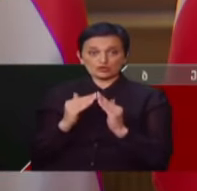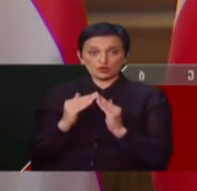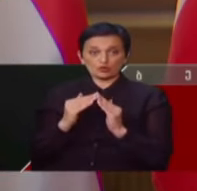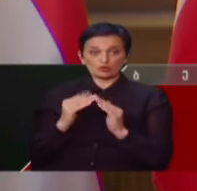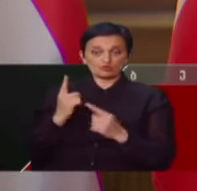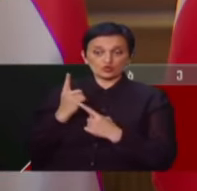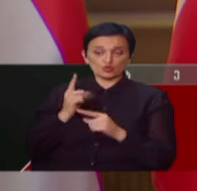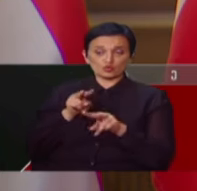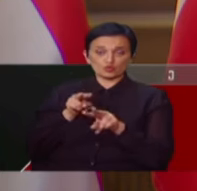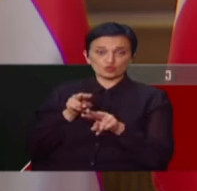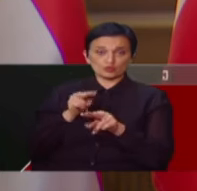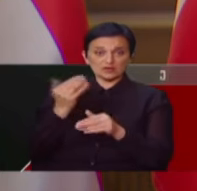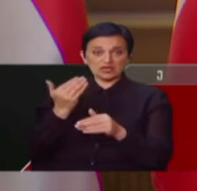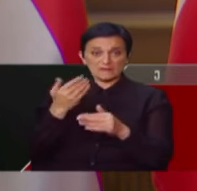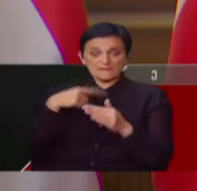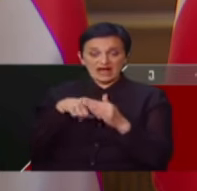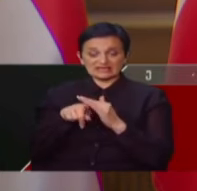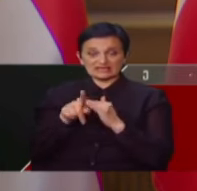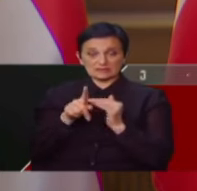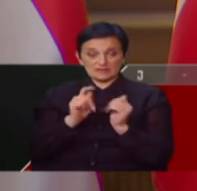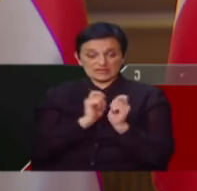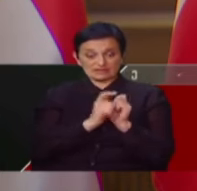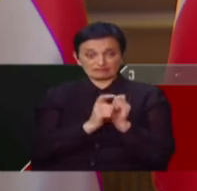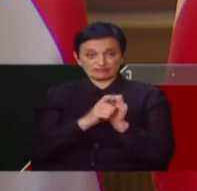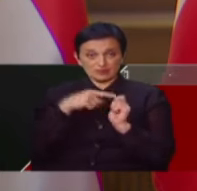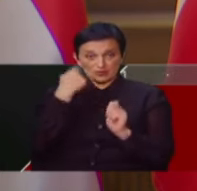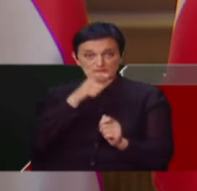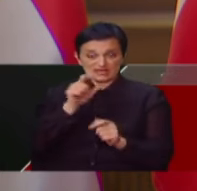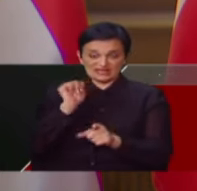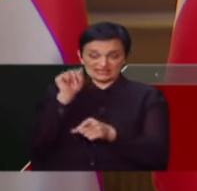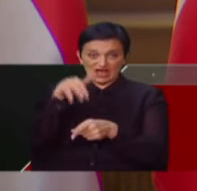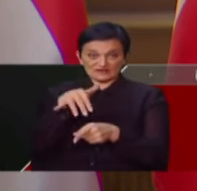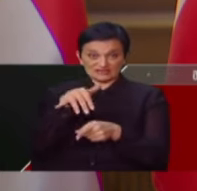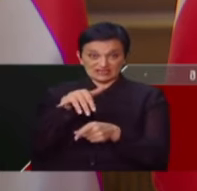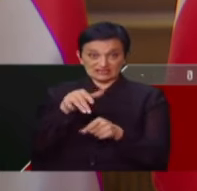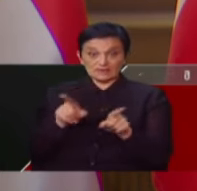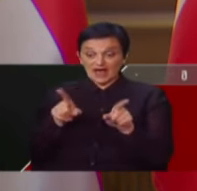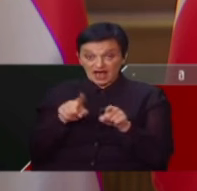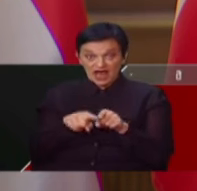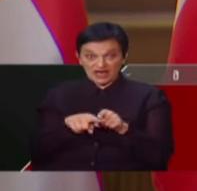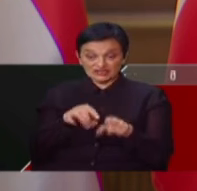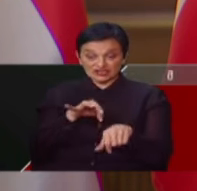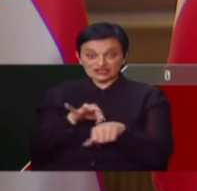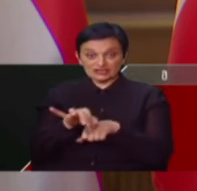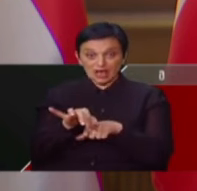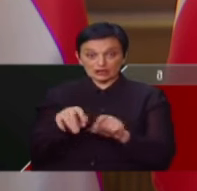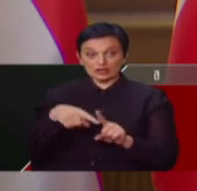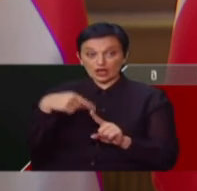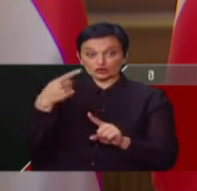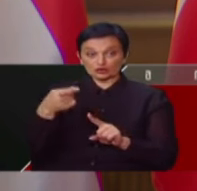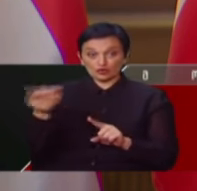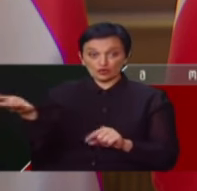და მათ მიერ დაკირებული პირები თავს ესხმიან. Და აი ასეთი ძალადობის შემდეგ რომ